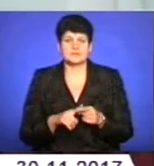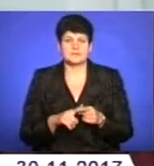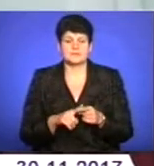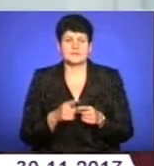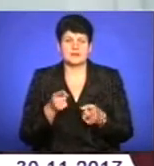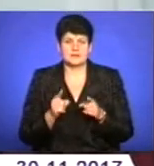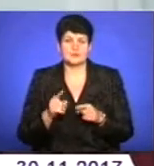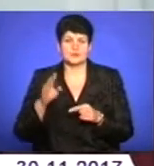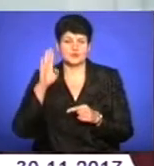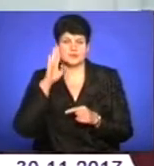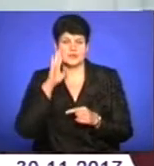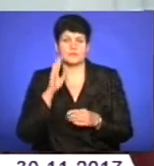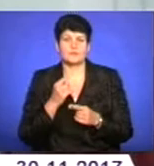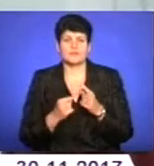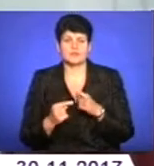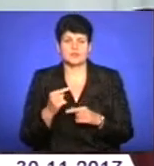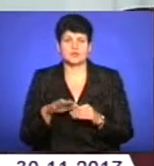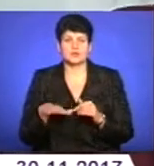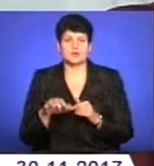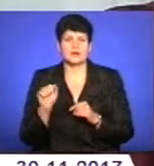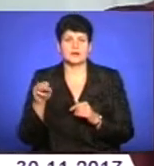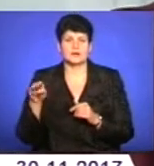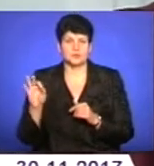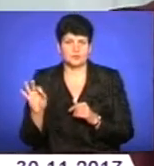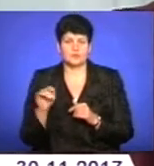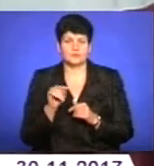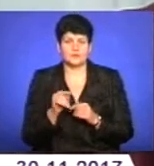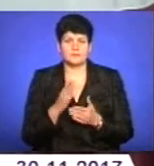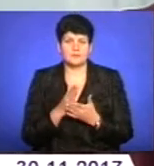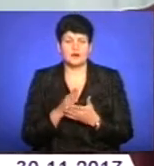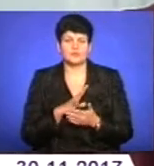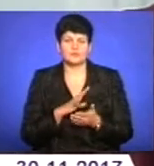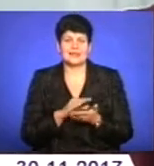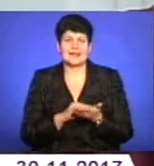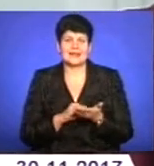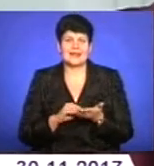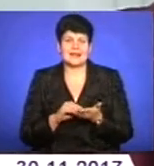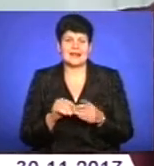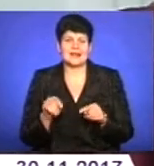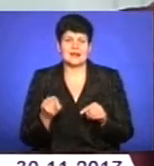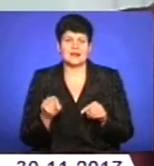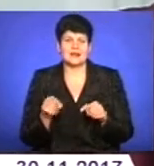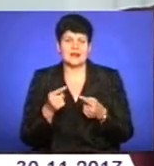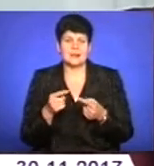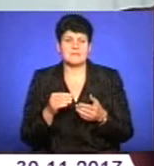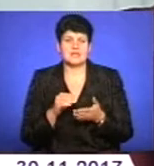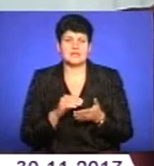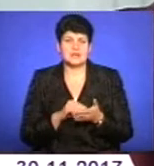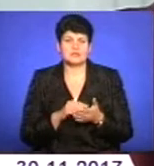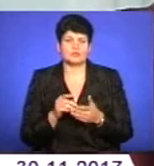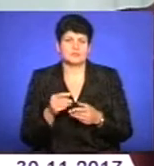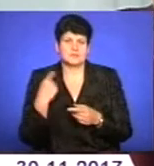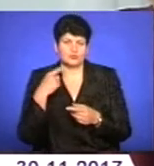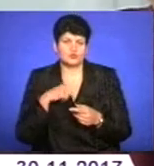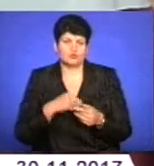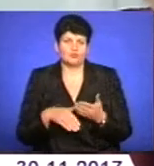насправді чоловік, який повертається з зони АТО, він би мав пройти якусь реабілітацію, якусь психологічну допомогу йому надано,